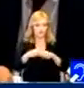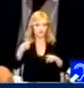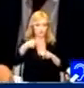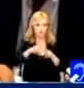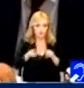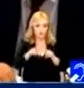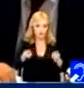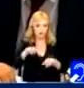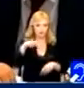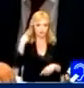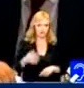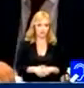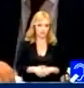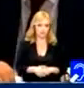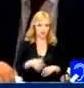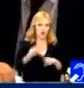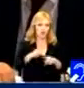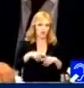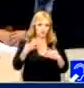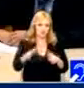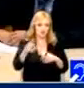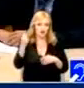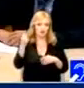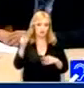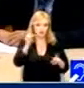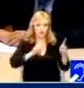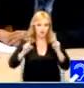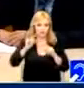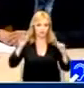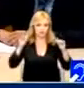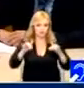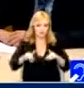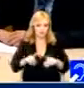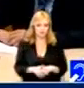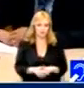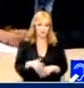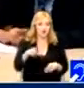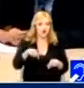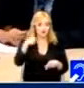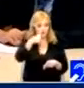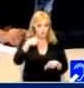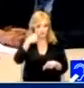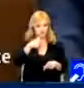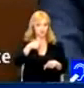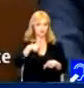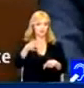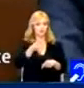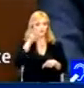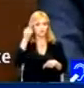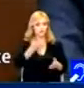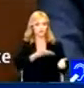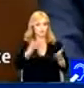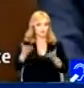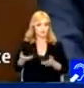de 11-a sesiune a adunării parlamentare Guam are loc la Chișinău, întrucât în acest an țara noastră deține șefia Guam.